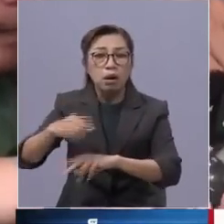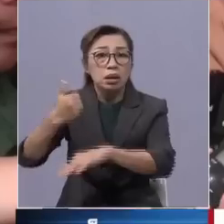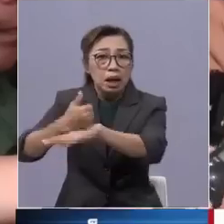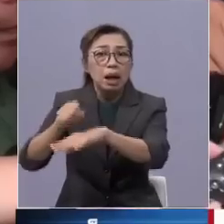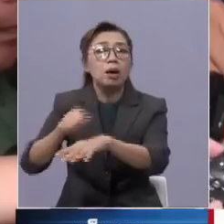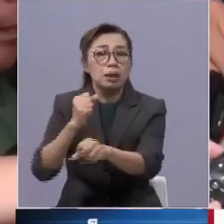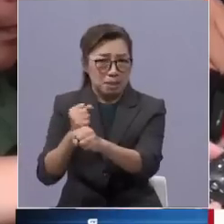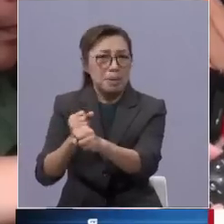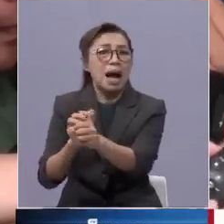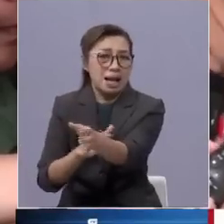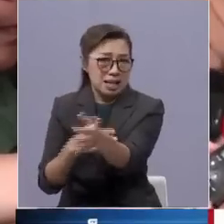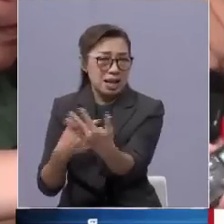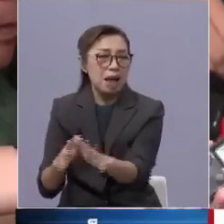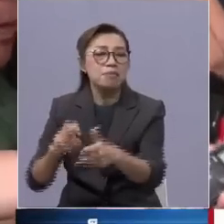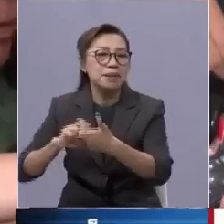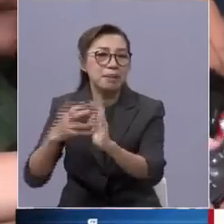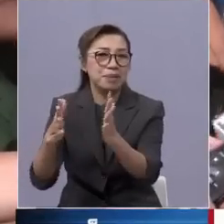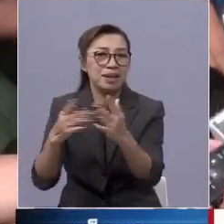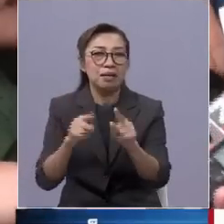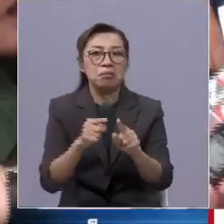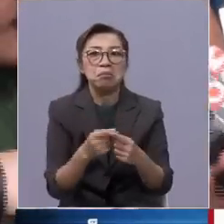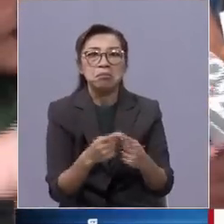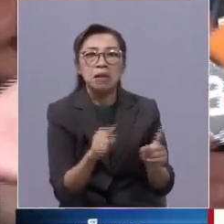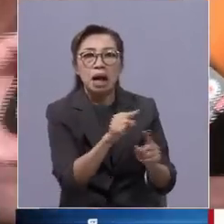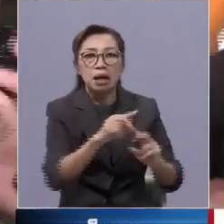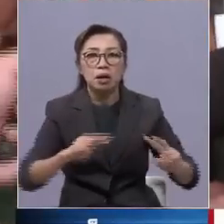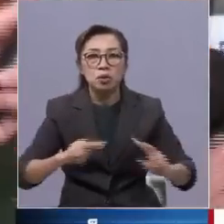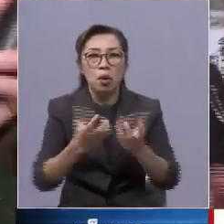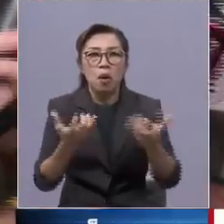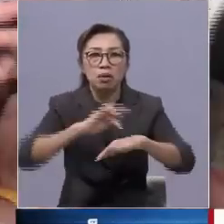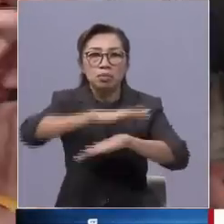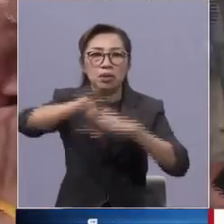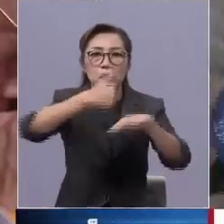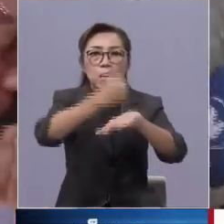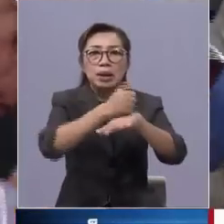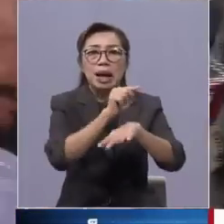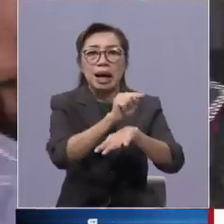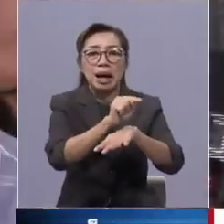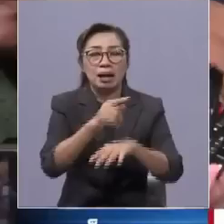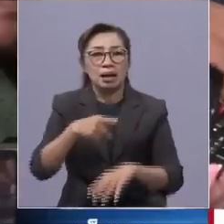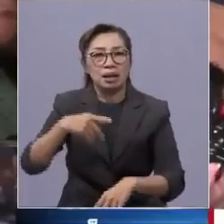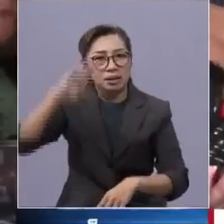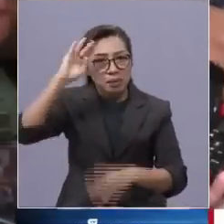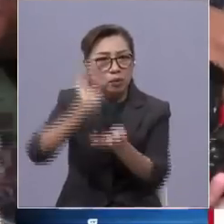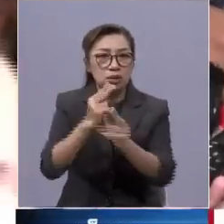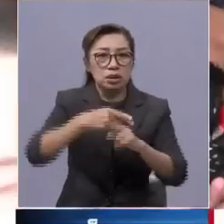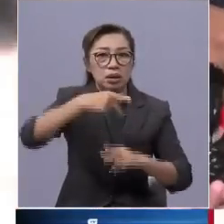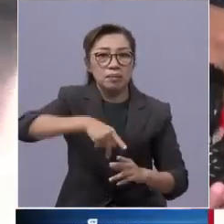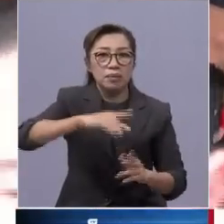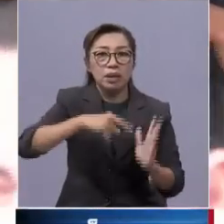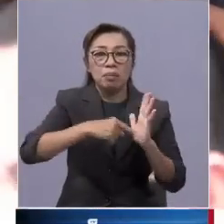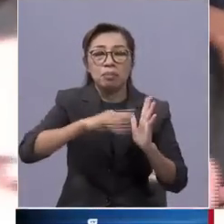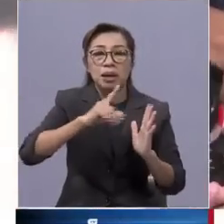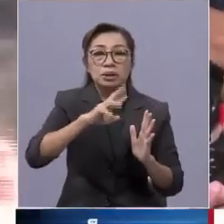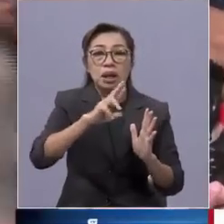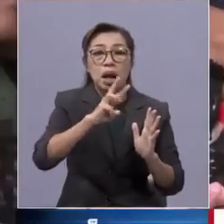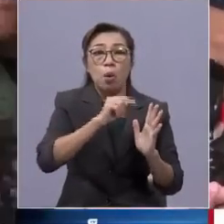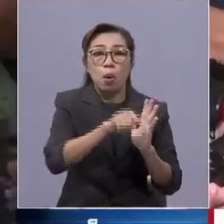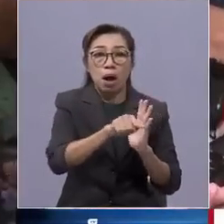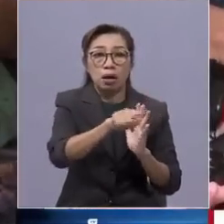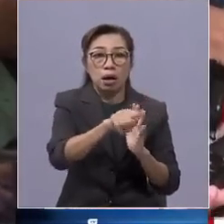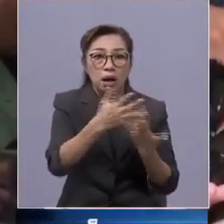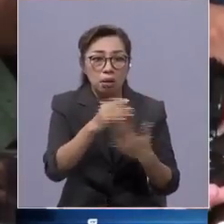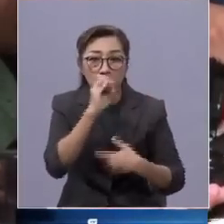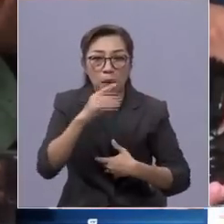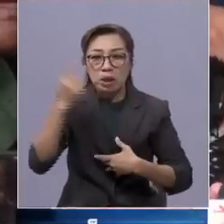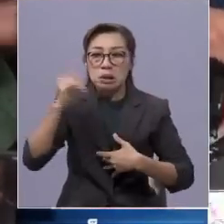ำรวจเอกพัชรวาทเมื่อสักครู่เลยนะ ครับ มาสารงานต่อใช่ไหมฮะในกระทรวงทรัพย์ใช่ไหมกระทรวงทรัพย์บอกยังไม่ทันดูเลยแต่คุณวราวุฒิเคยนั่งกระทรวงทรัพย์พอไปพม.ปุ๊บโอ้ลุยง